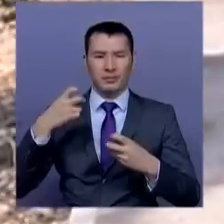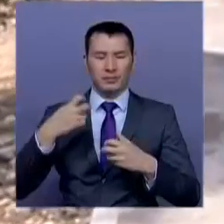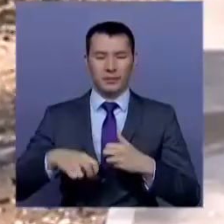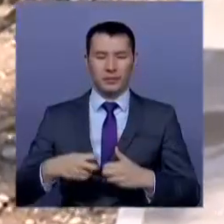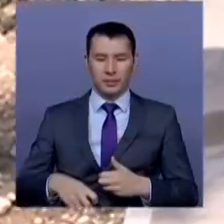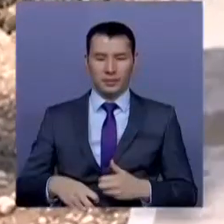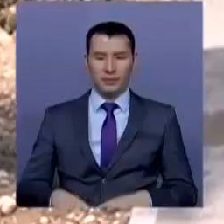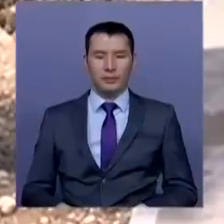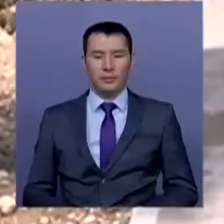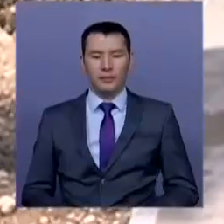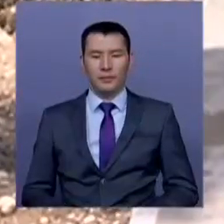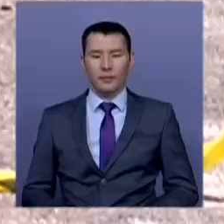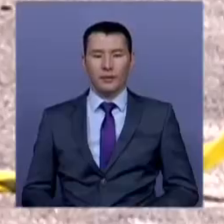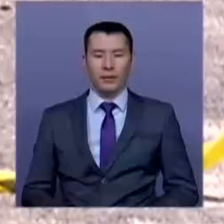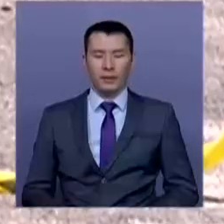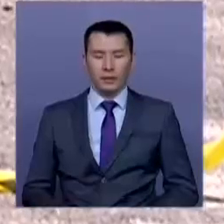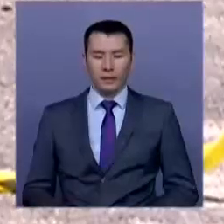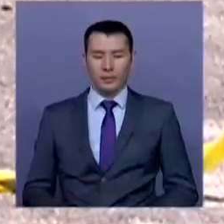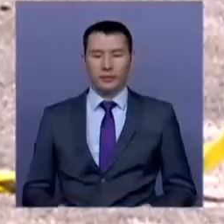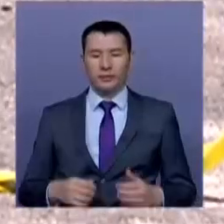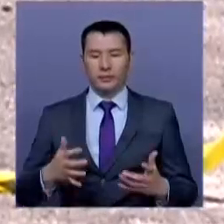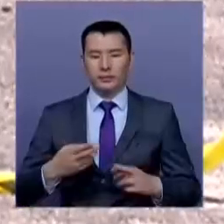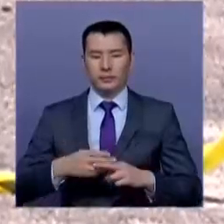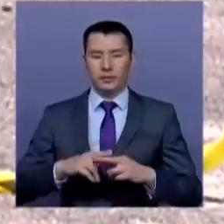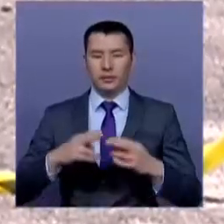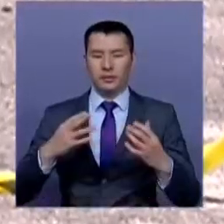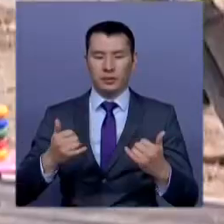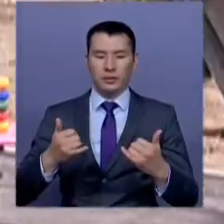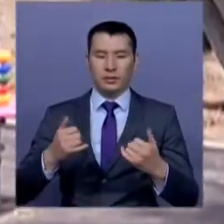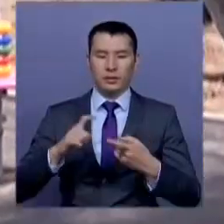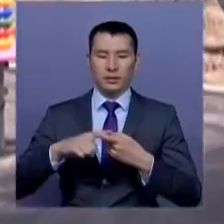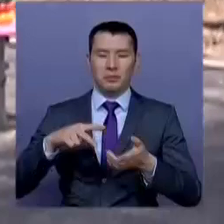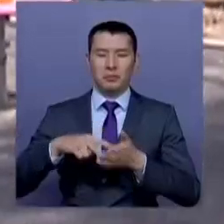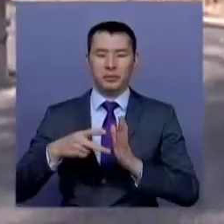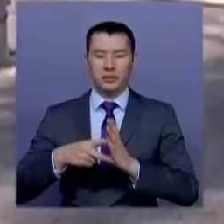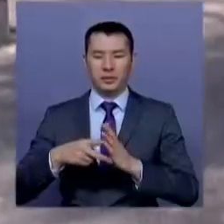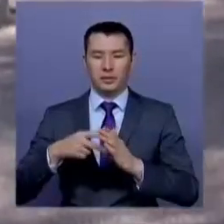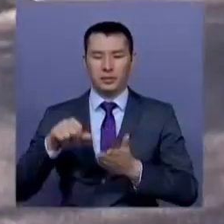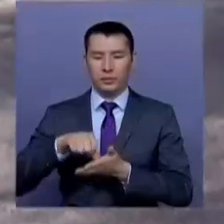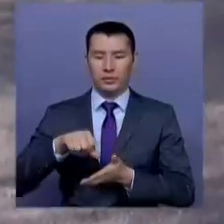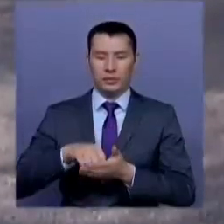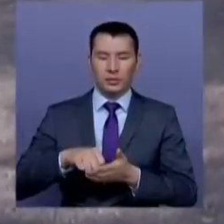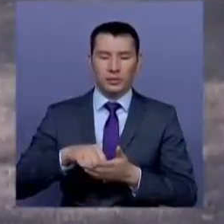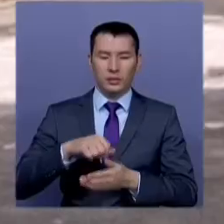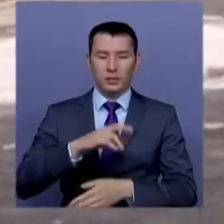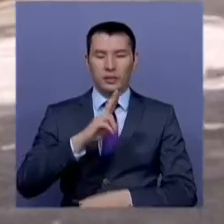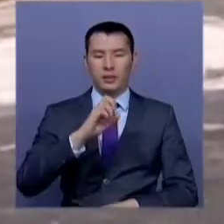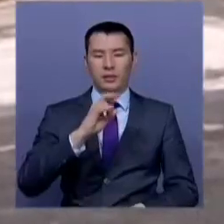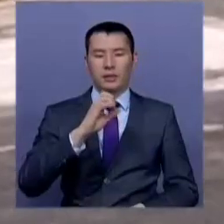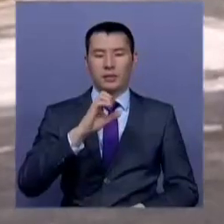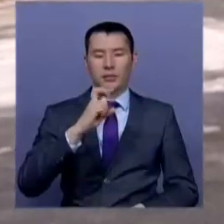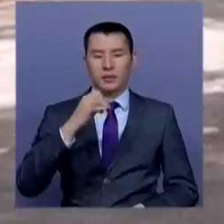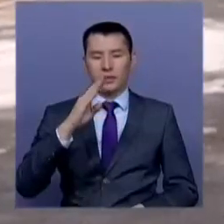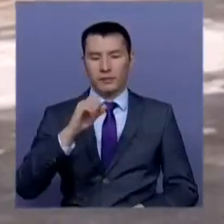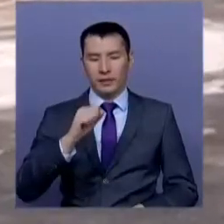городской инфраструктуры – одно из приоритетных направлений, отметил аким. Так, например, в рамках программы «Бюджет участия» на углу улиц Кенизбаева и Исланова